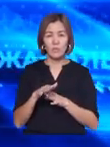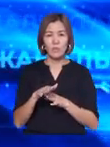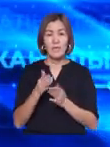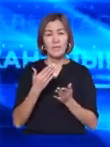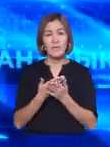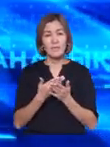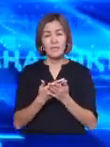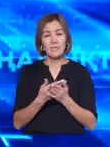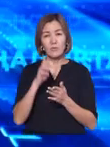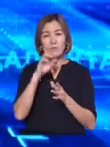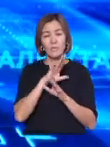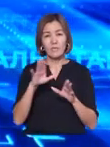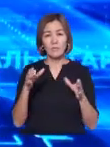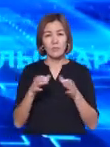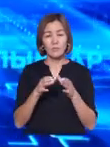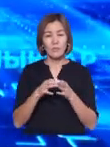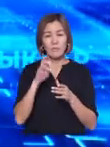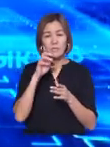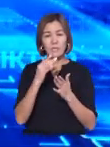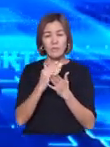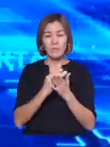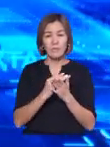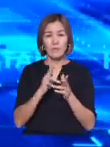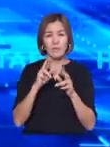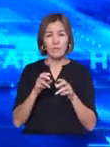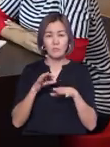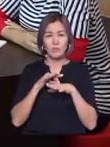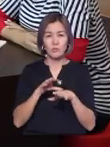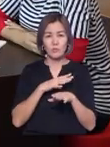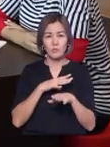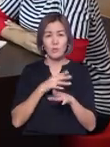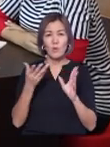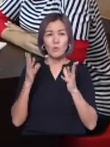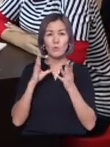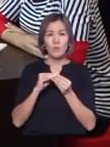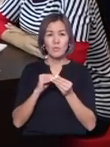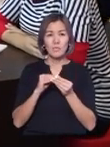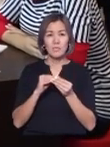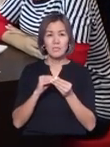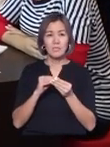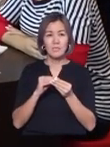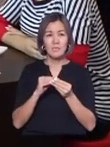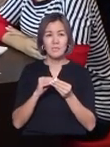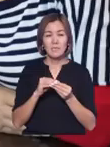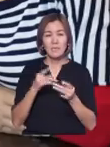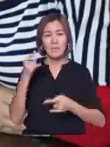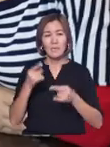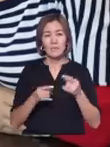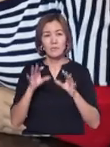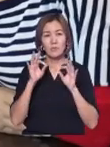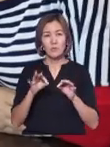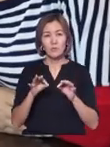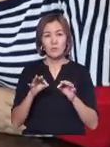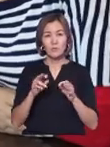шақыру. Дәлірек айтқанда үкіметтік емес ұйымдар мемлекеттік бағдарламаға мониторинг жүргізіп, оның қорытындысын масс-медиада дұрыс жариялау